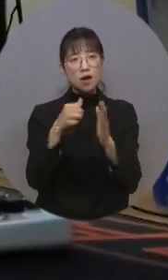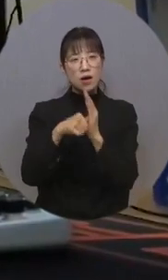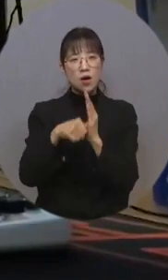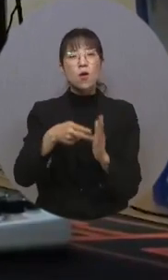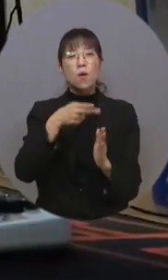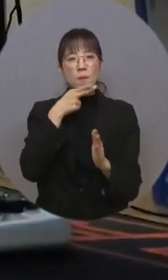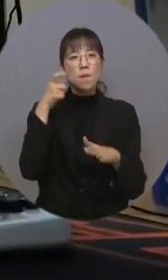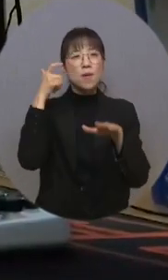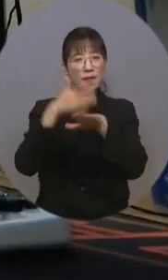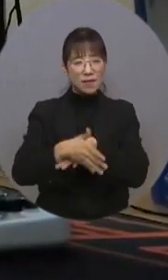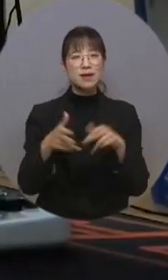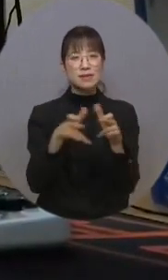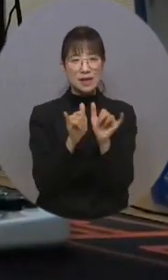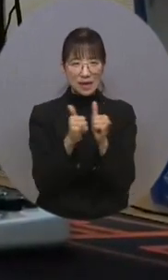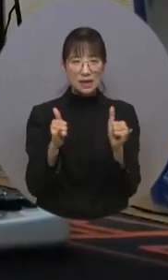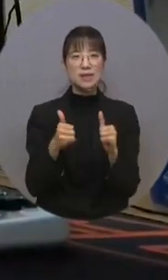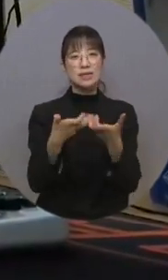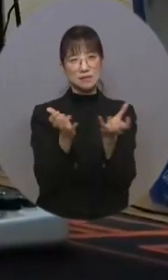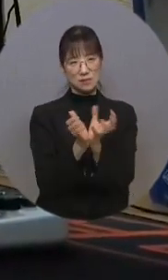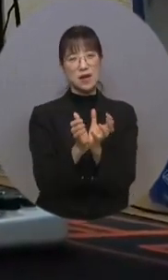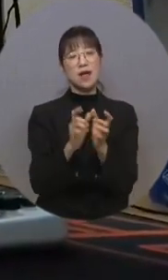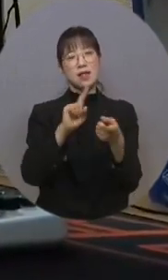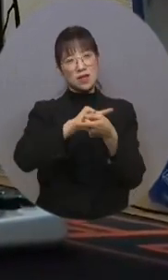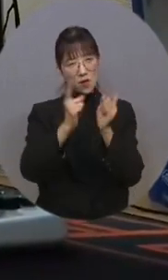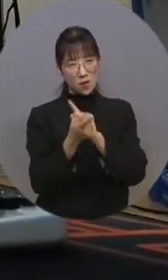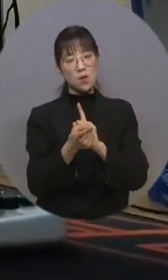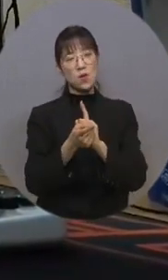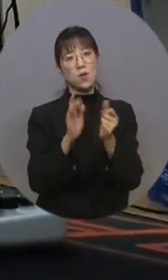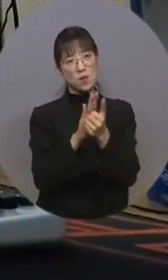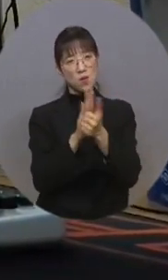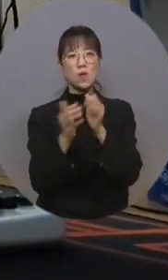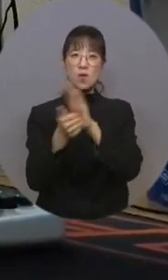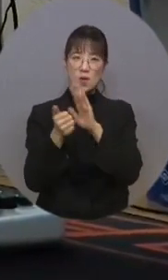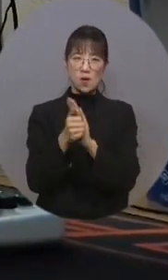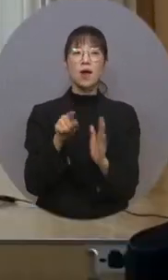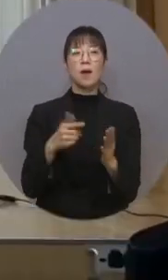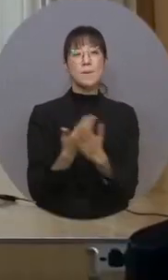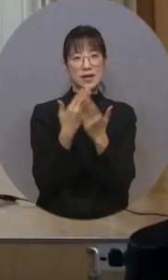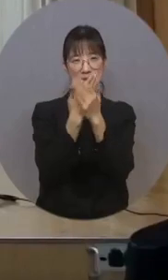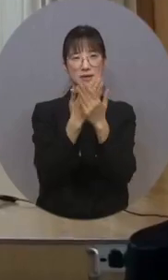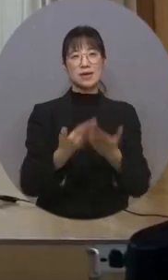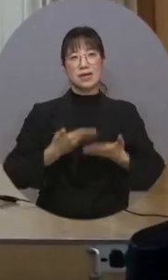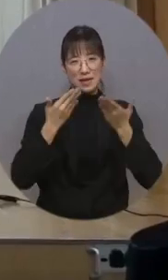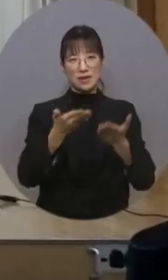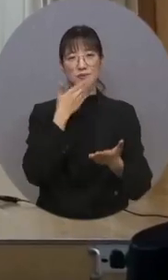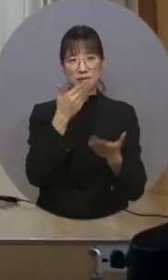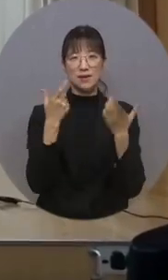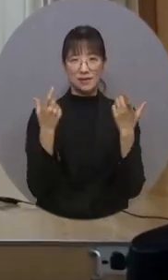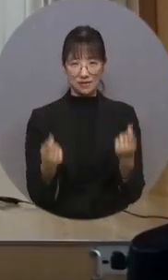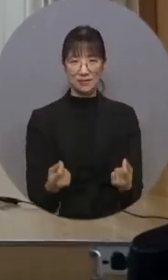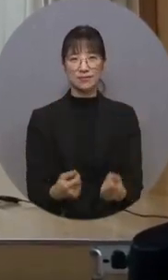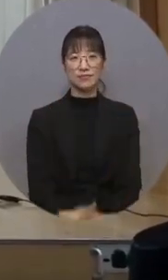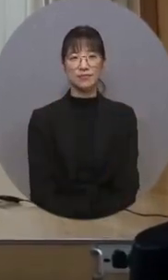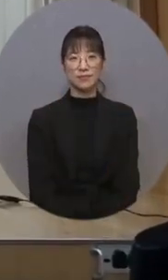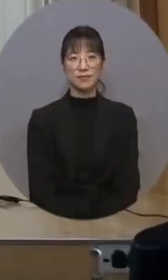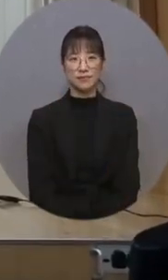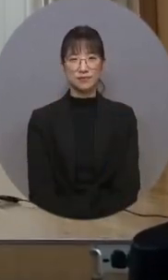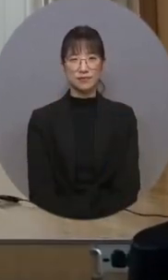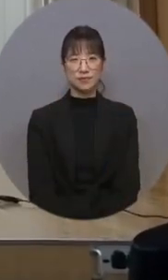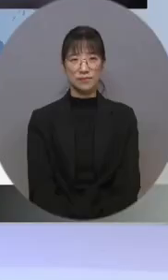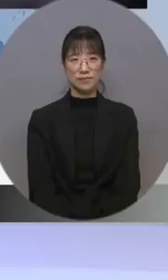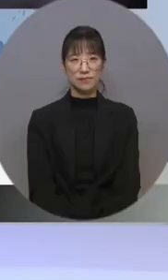없던 발달장애인 집단 동료 상담의 확산과 발전에 기여할 것이 주목됩니다. 복지TV 뉴스